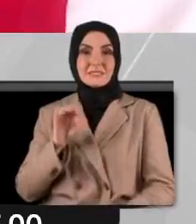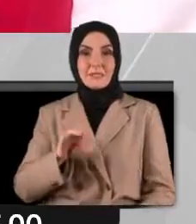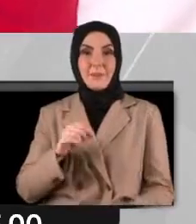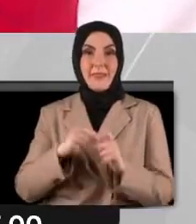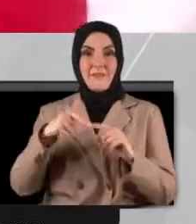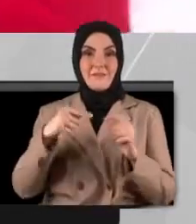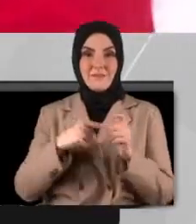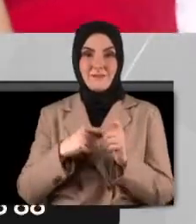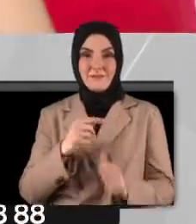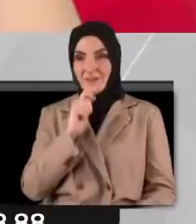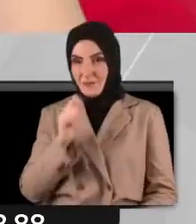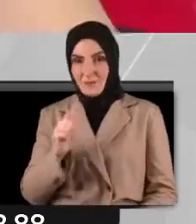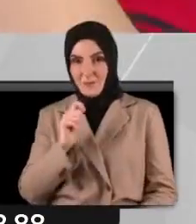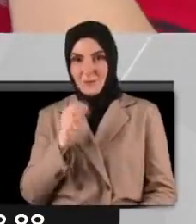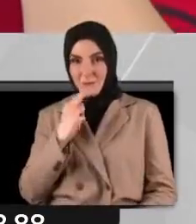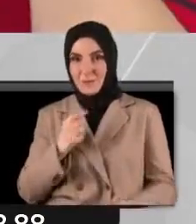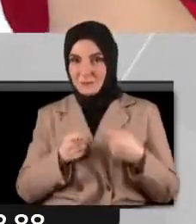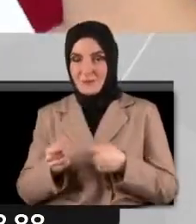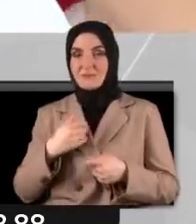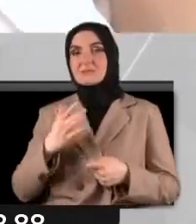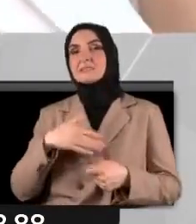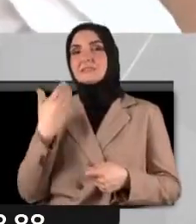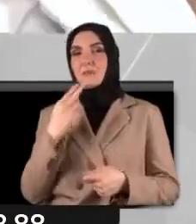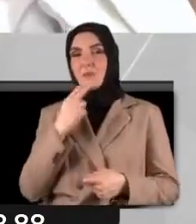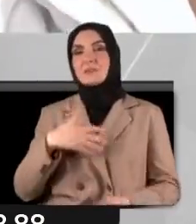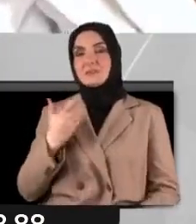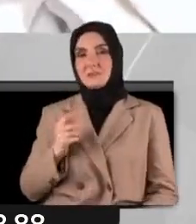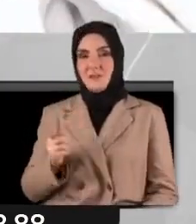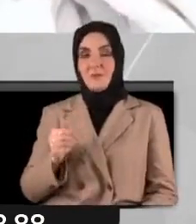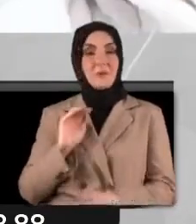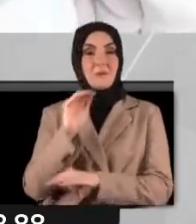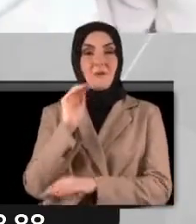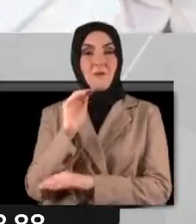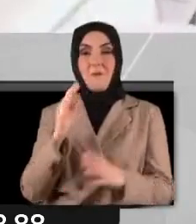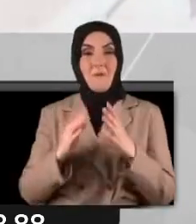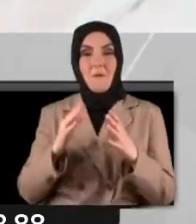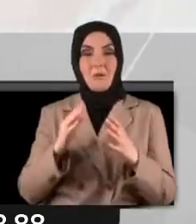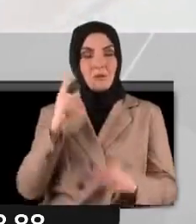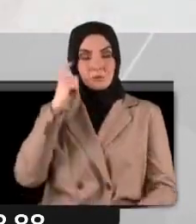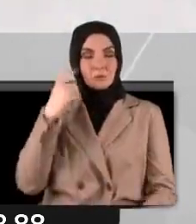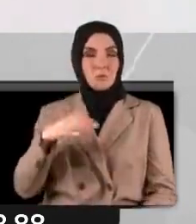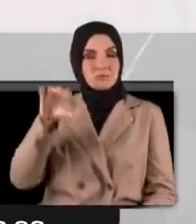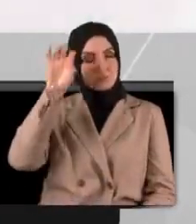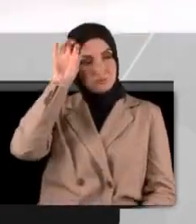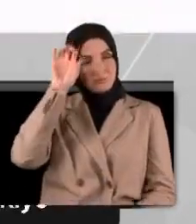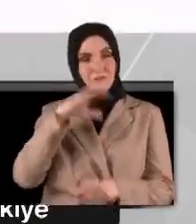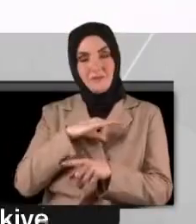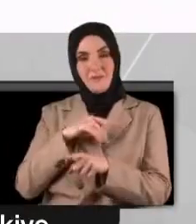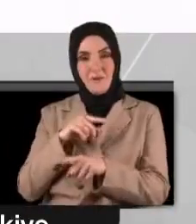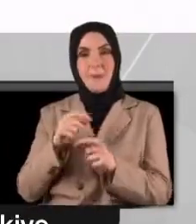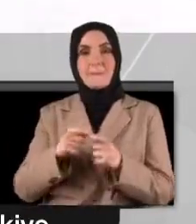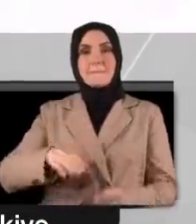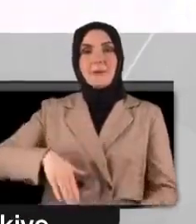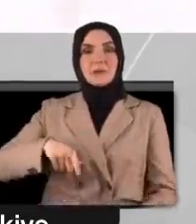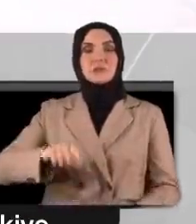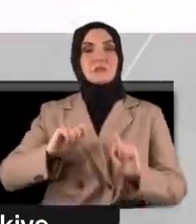da konuşmak istemiyor. Hala o yaşadığı olayın şokunda. Bacağında bir kırık vardı. Hocam